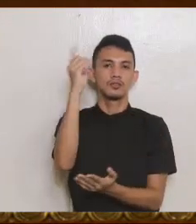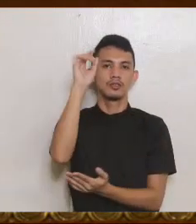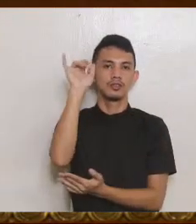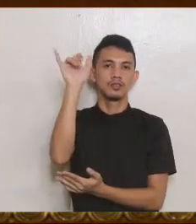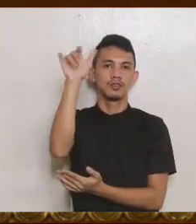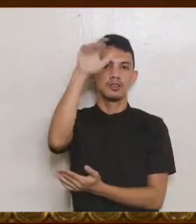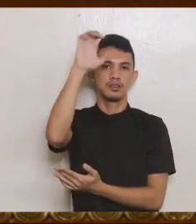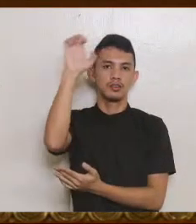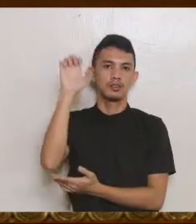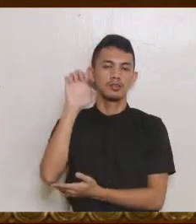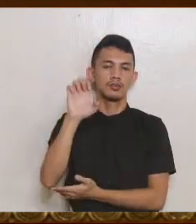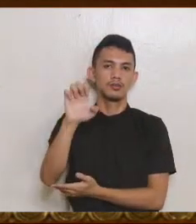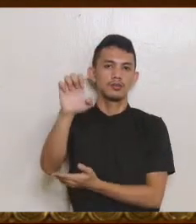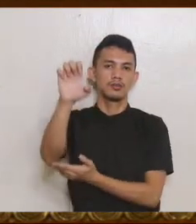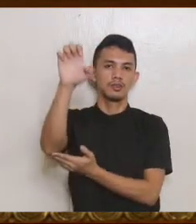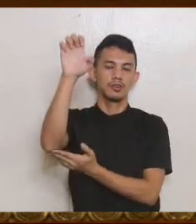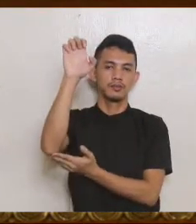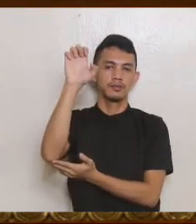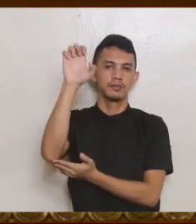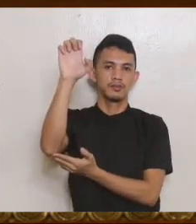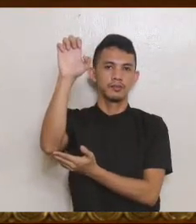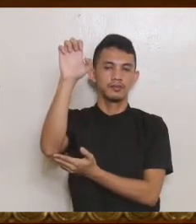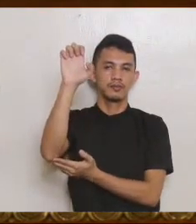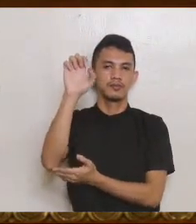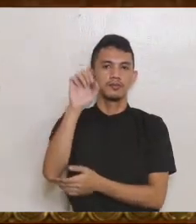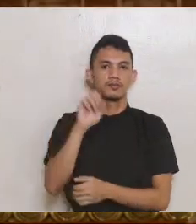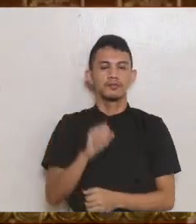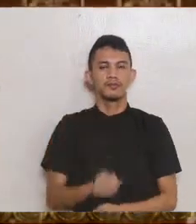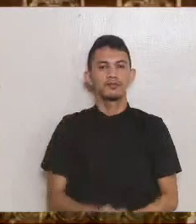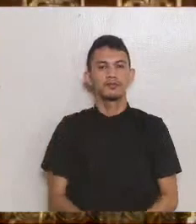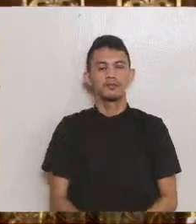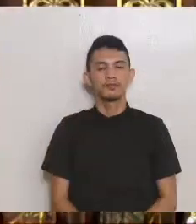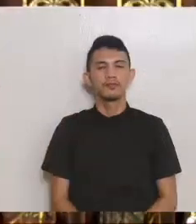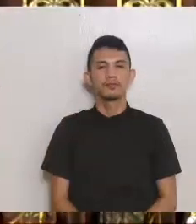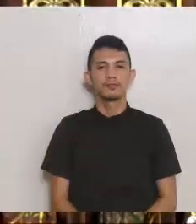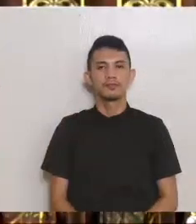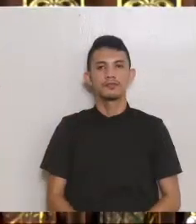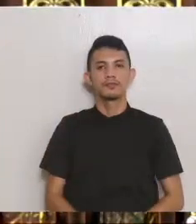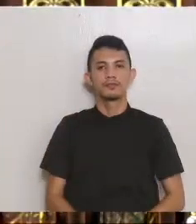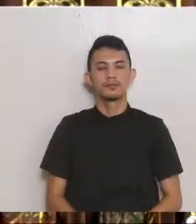hangtod sa kahangturan.